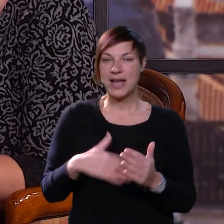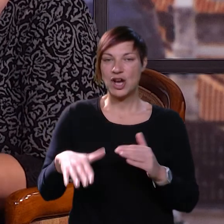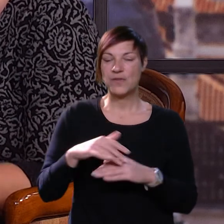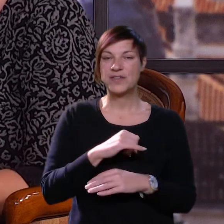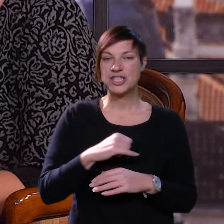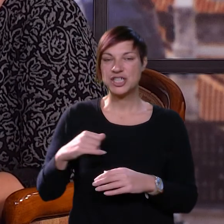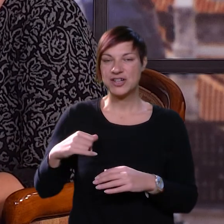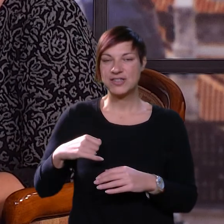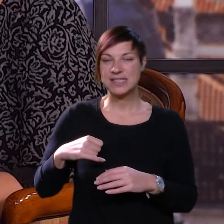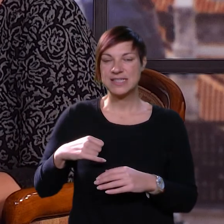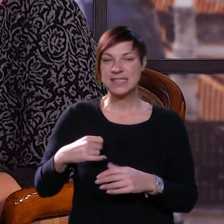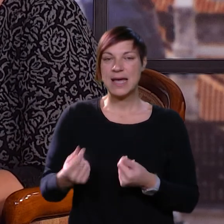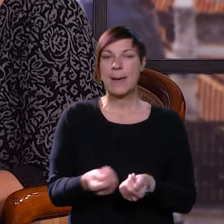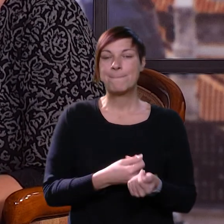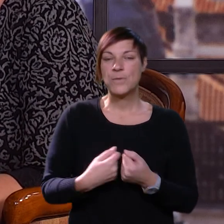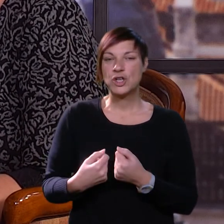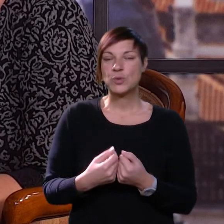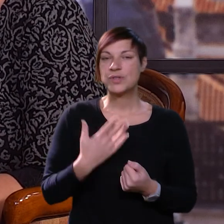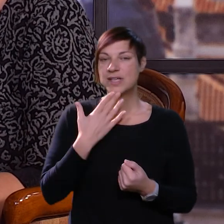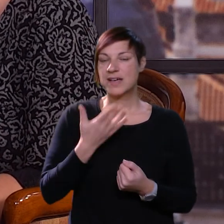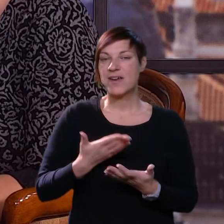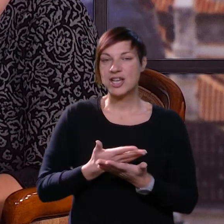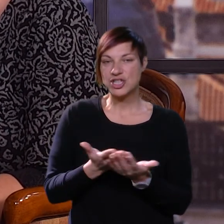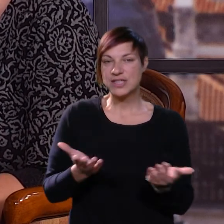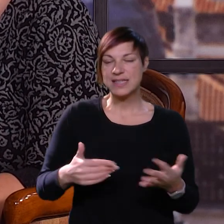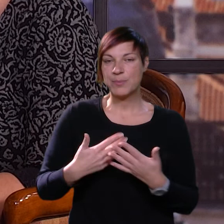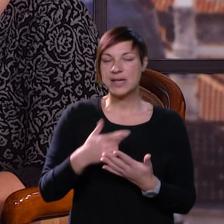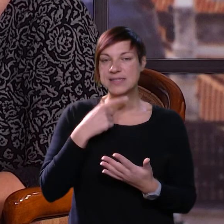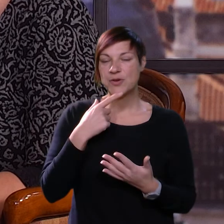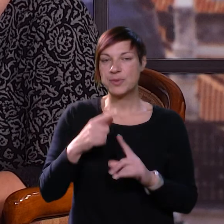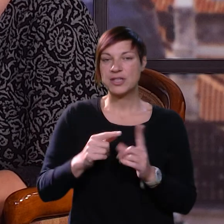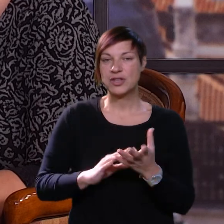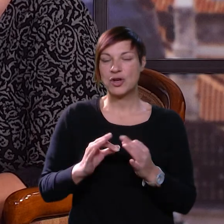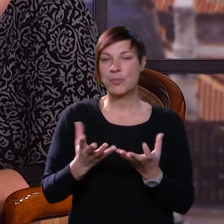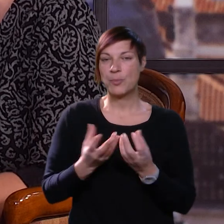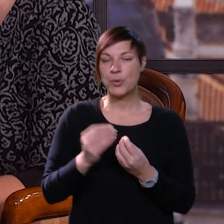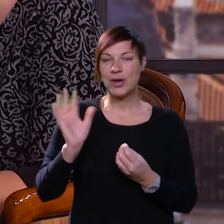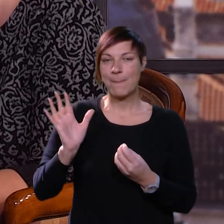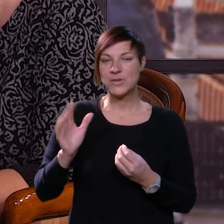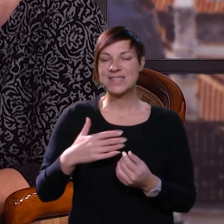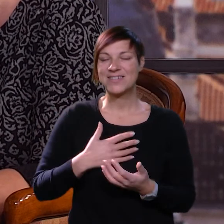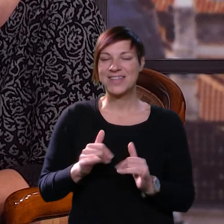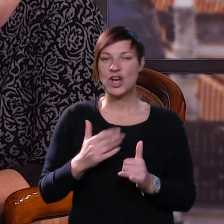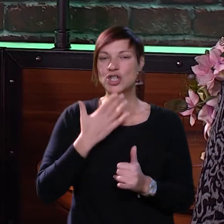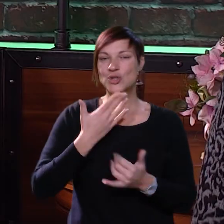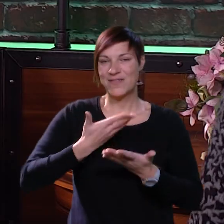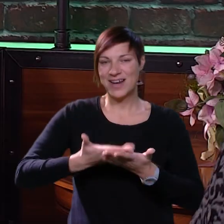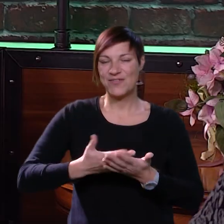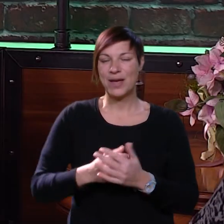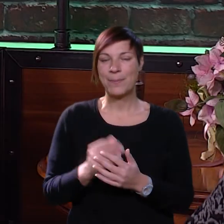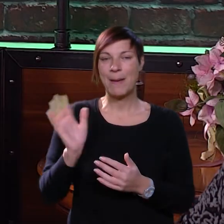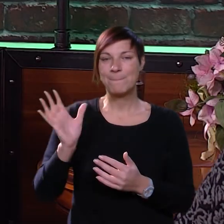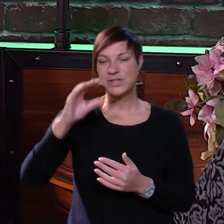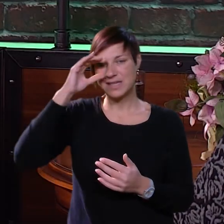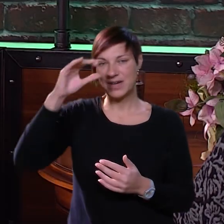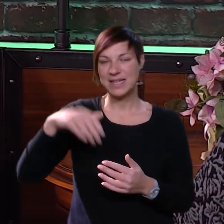nešto malo više o samoj udruzi. Hvala što ste podijelili svoju priču sa Tomom. Puno ga pozdravite. Oču, hvala